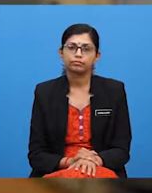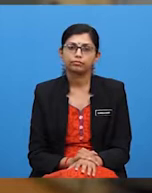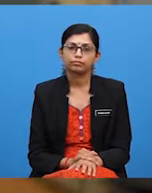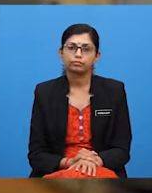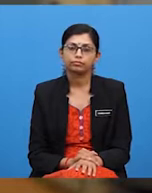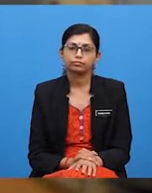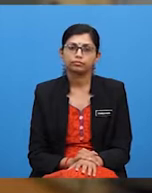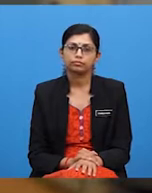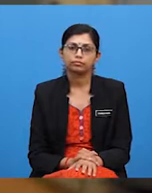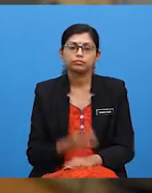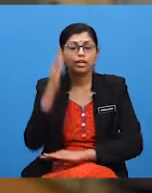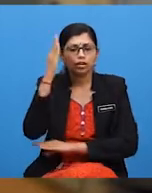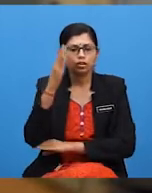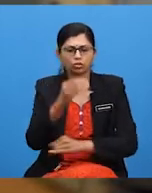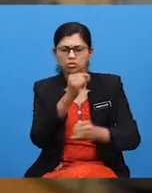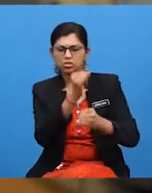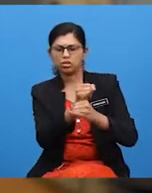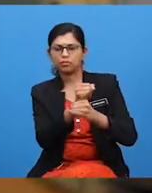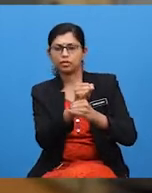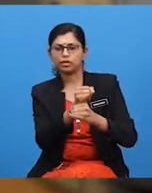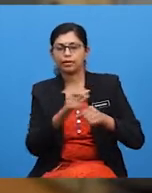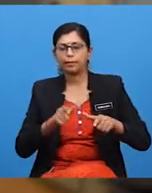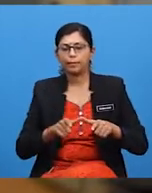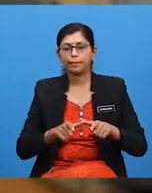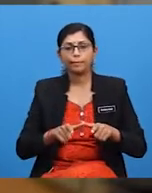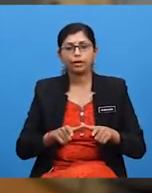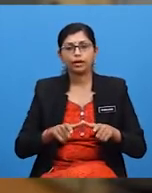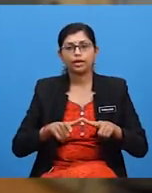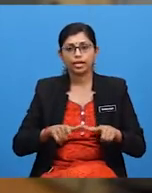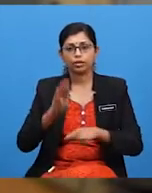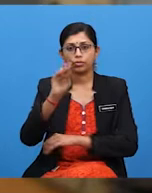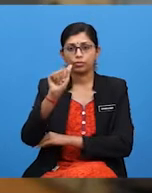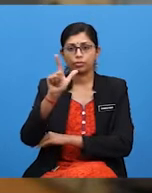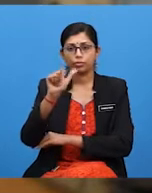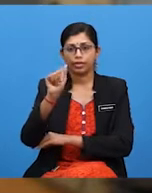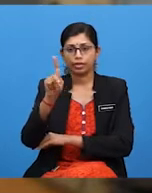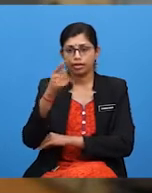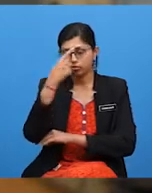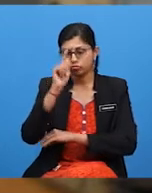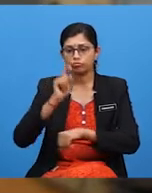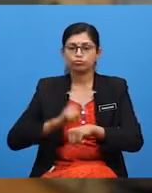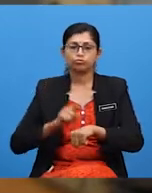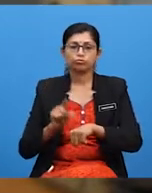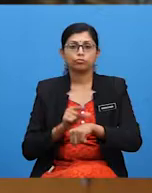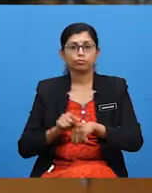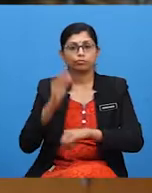ini akan menjamin bekalan kayu balak untuk kegunaan masa